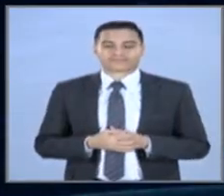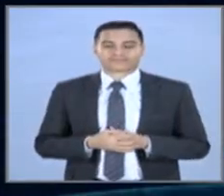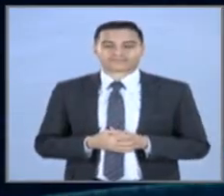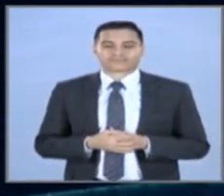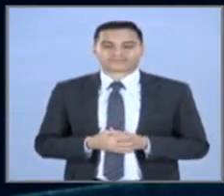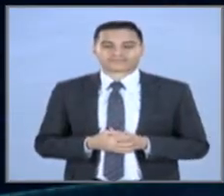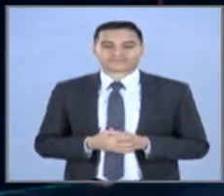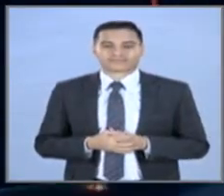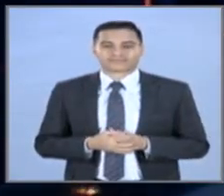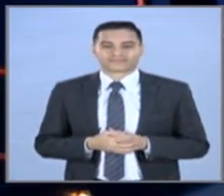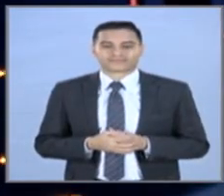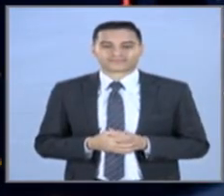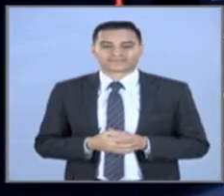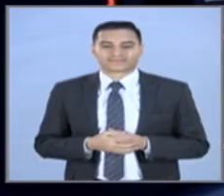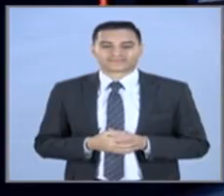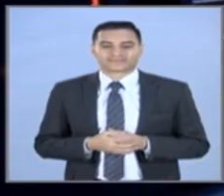ضربات جزاء